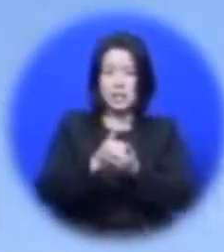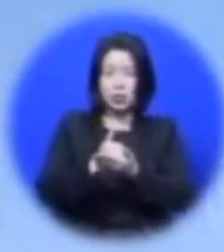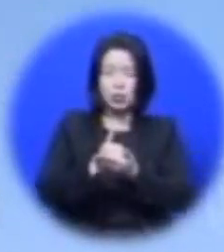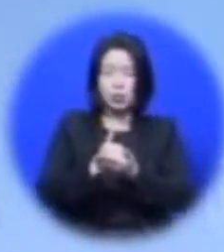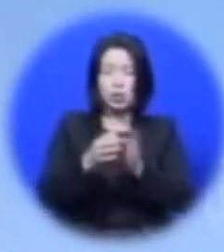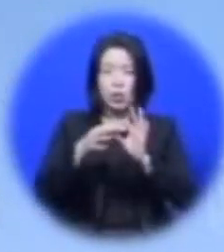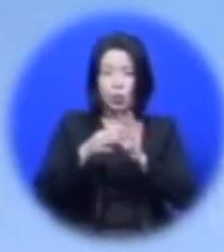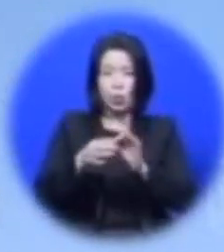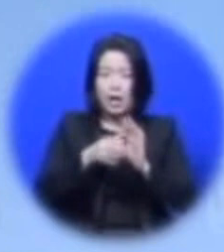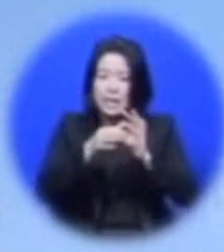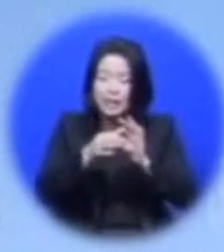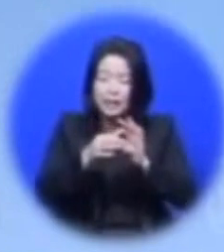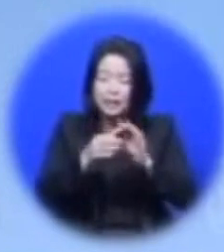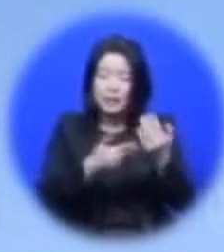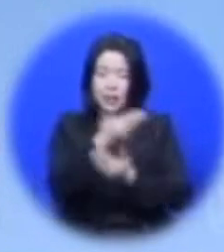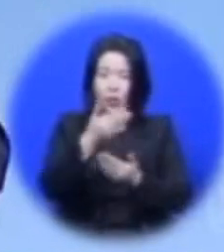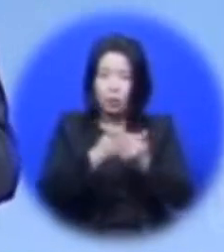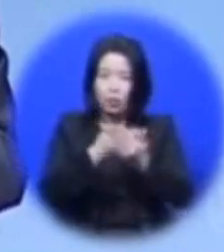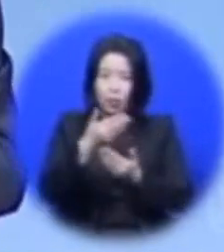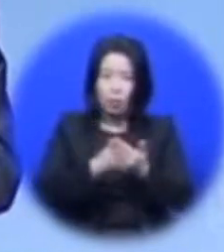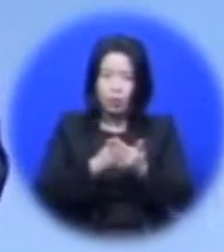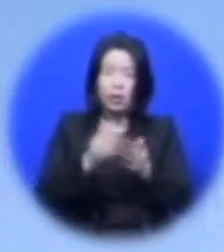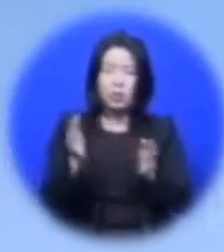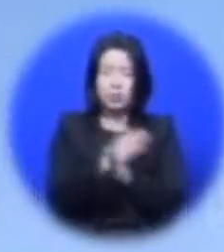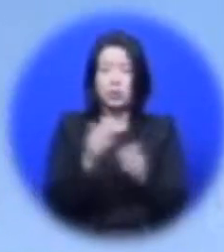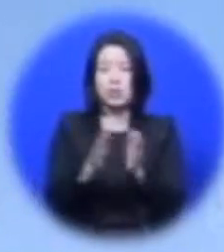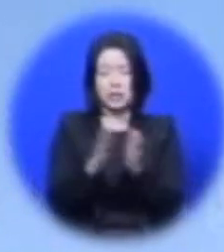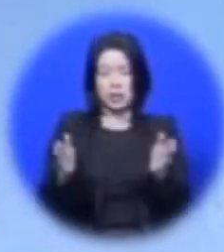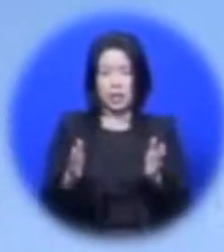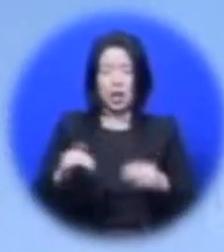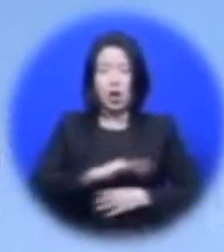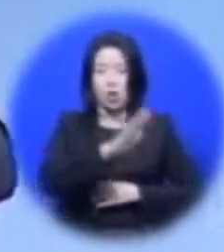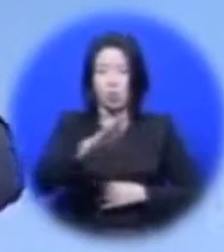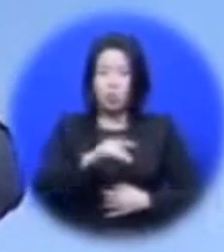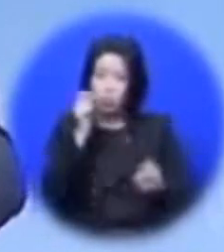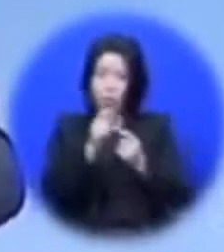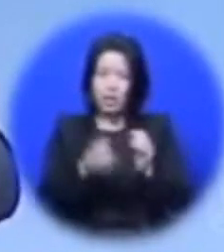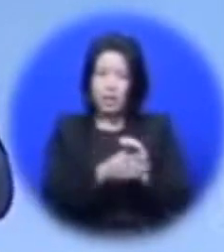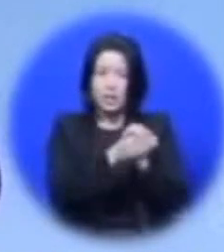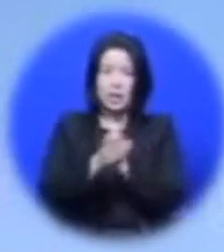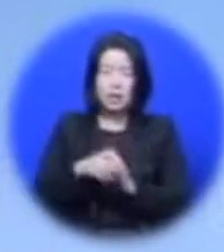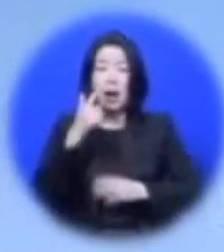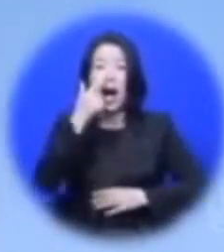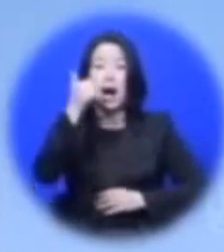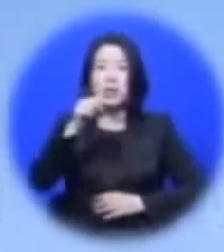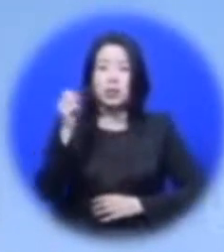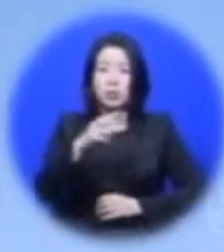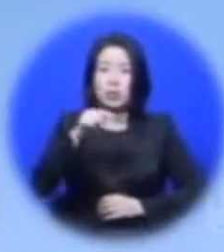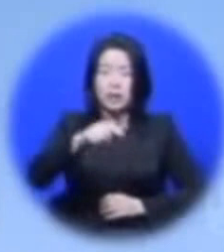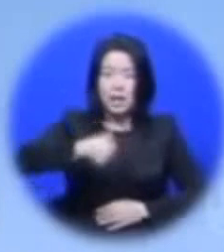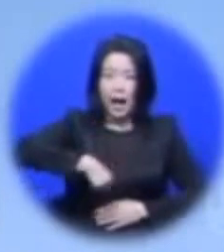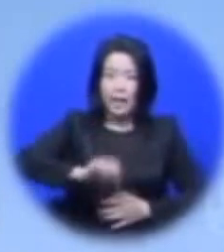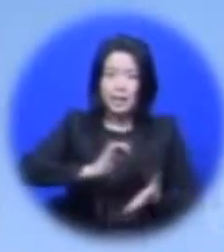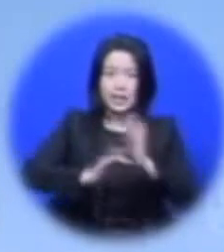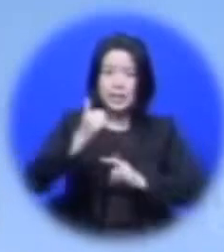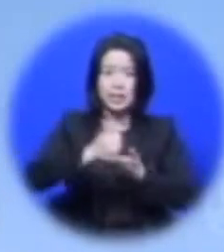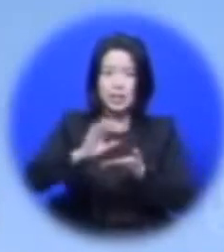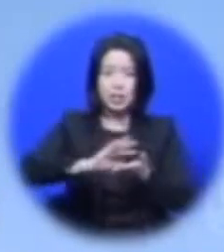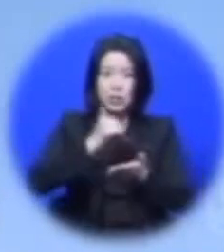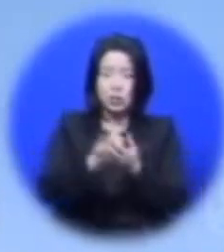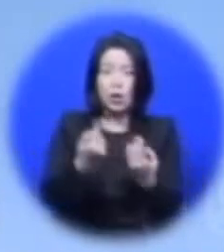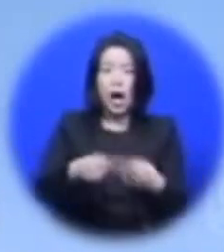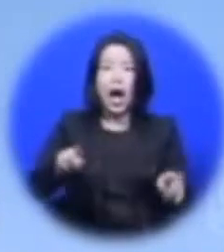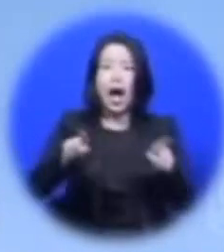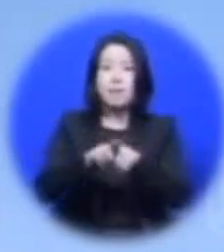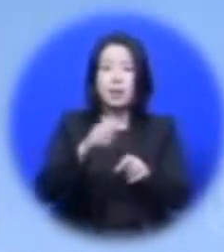사귐에서부터 시작이 되는 겁니다. 그래서 3절에 우리의 사귐은 아버지와 또 그의 아들 예수 그리스도와